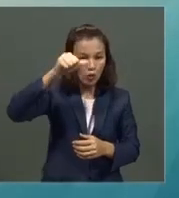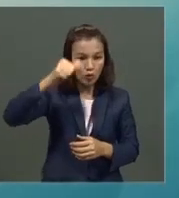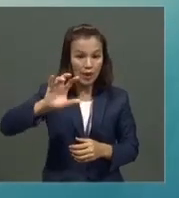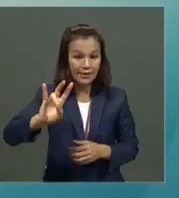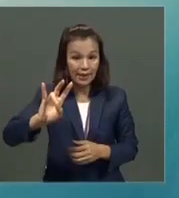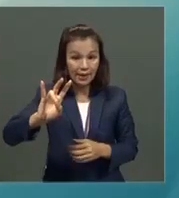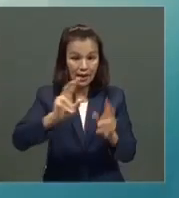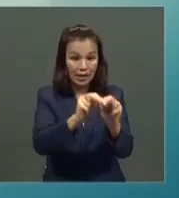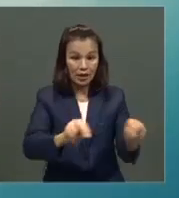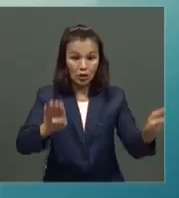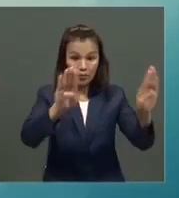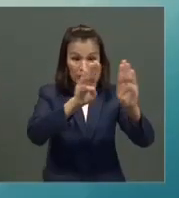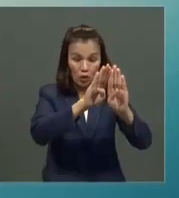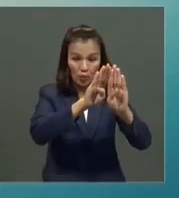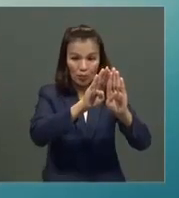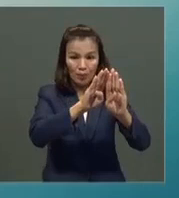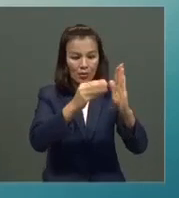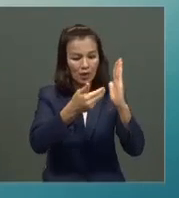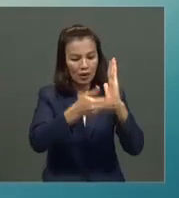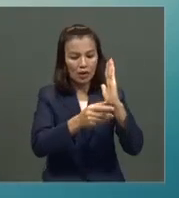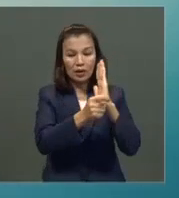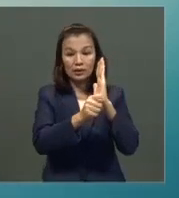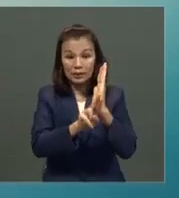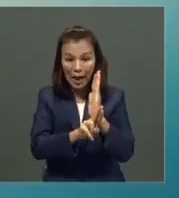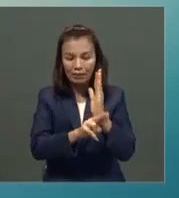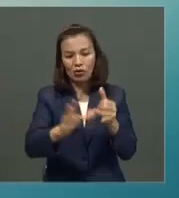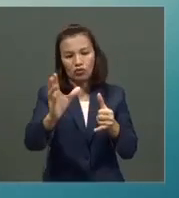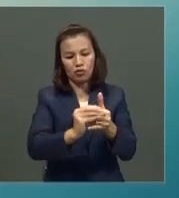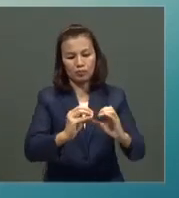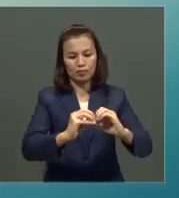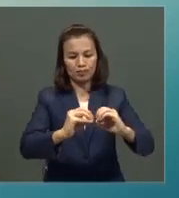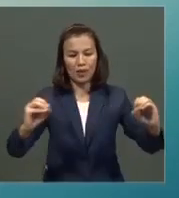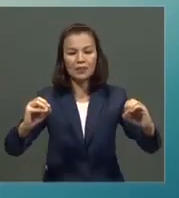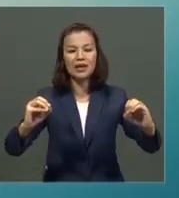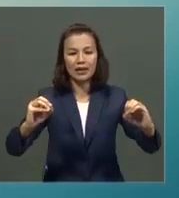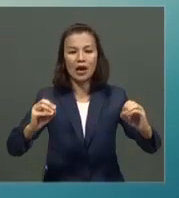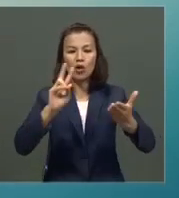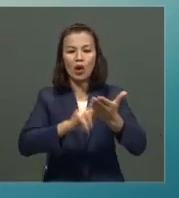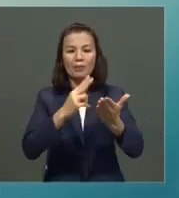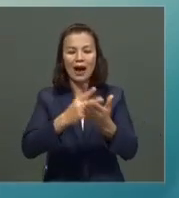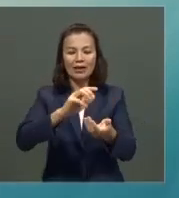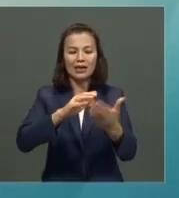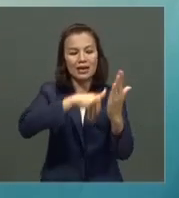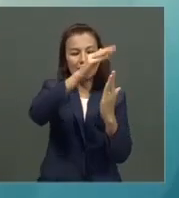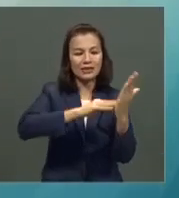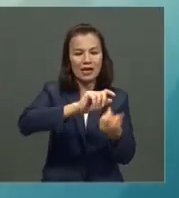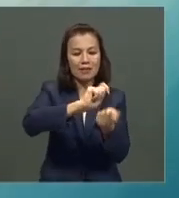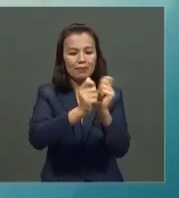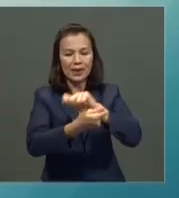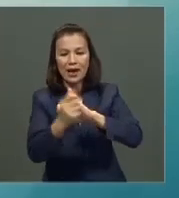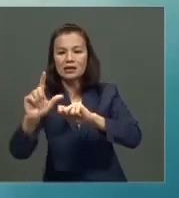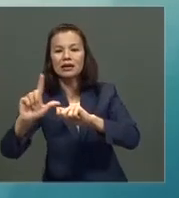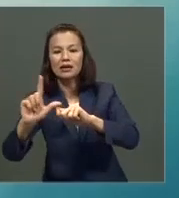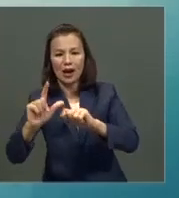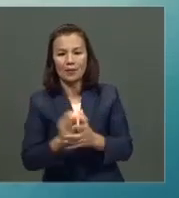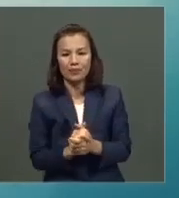มตราดไม่มีผู้ติดเชื้อรายงานรายวันแล้วนะคะก็จะมีการปรับไปเป็นสีเหลืองเช่นเดียวกับ